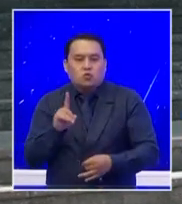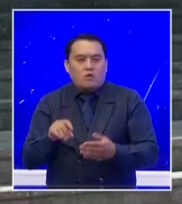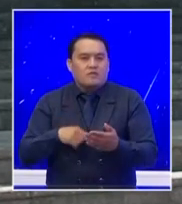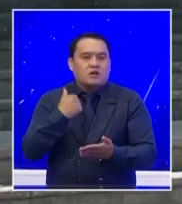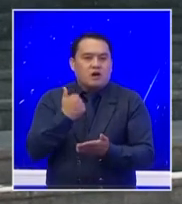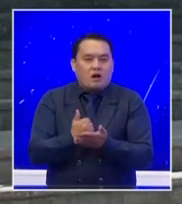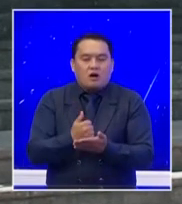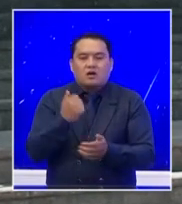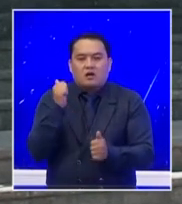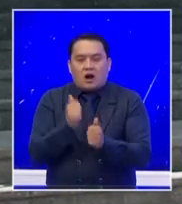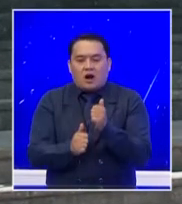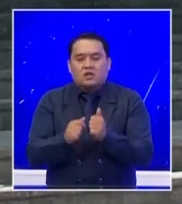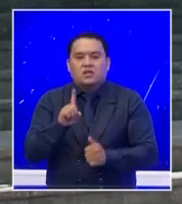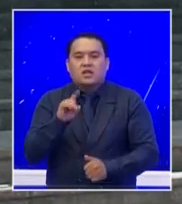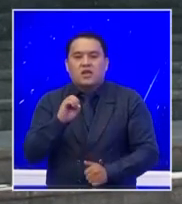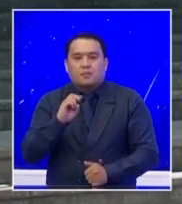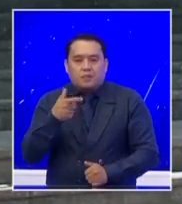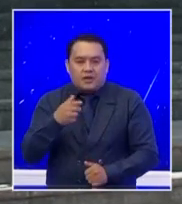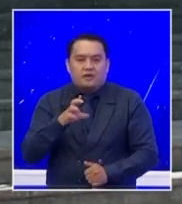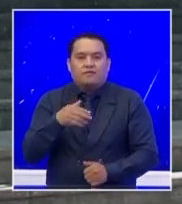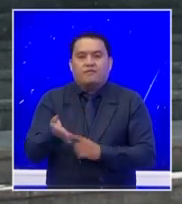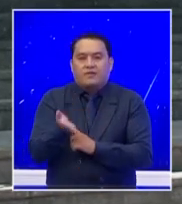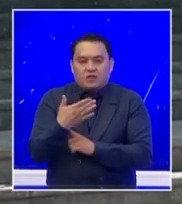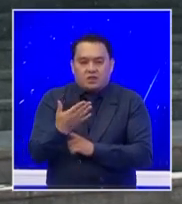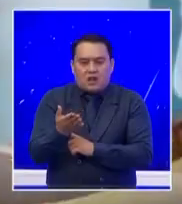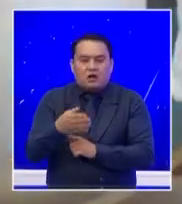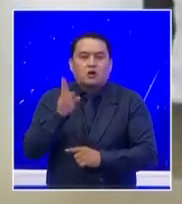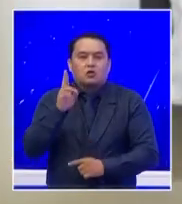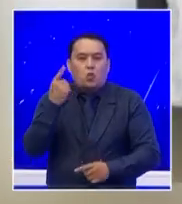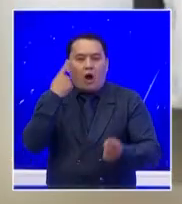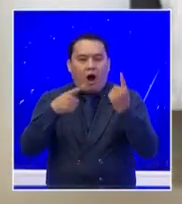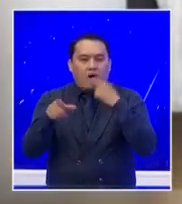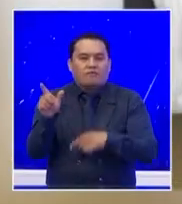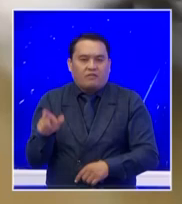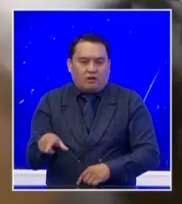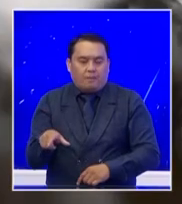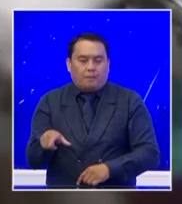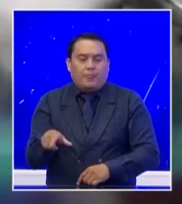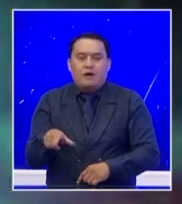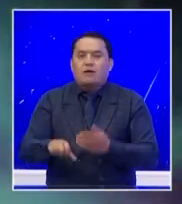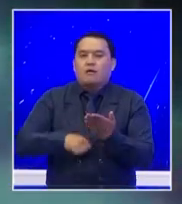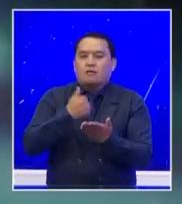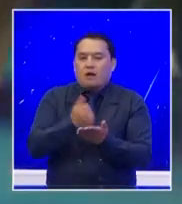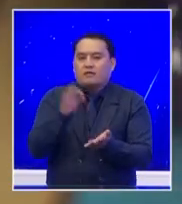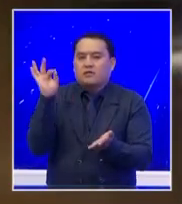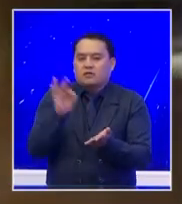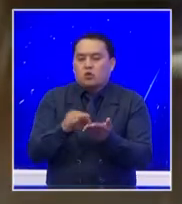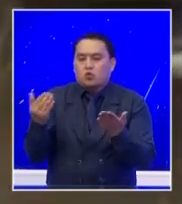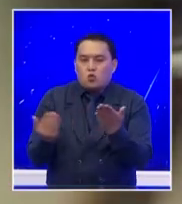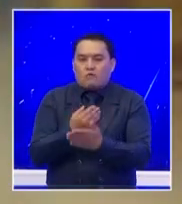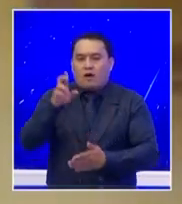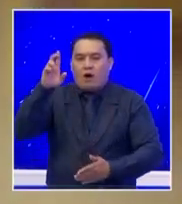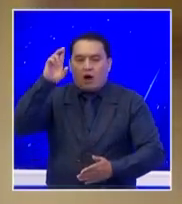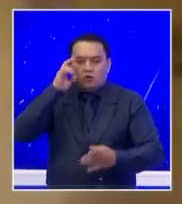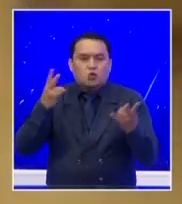означает каждый элемент на гербе, флаге, кто авторы символики. С первых дней независимости одной из главных задач для нового государства